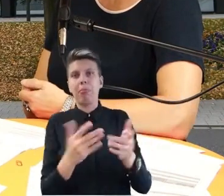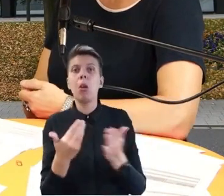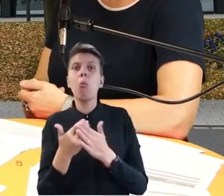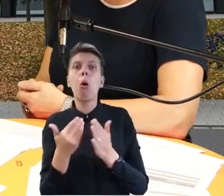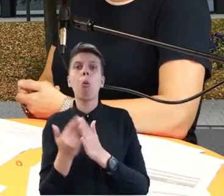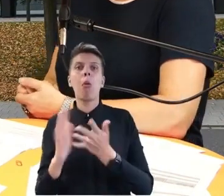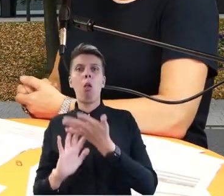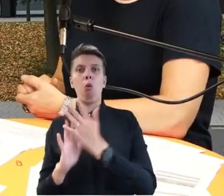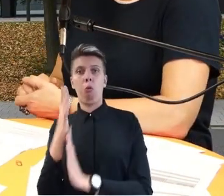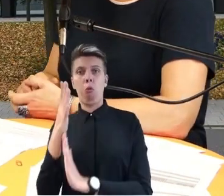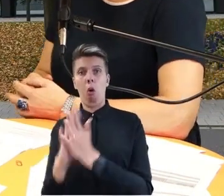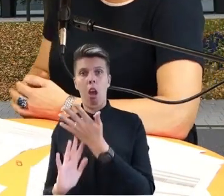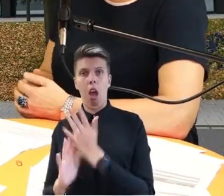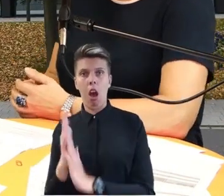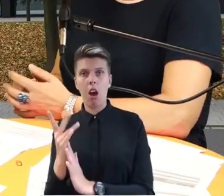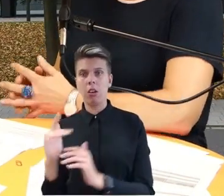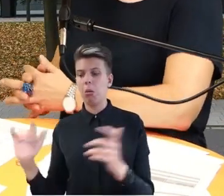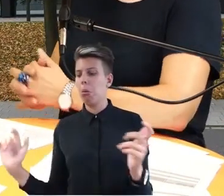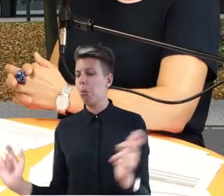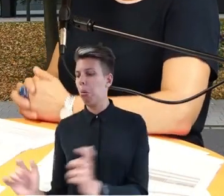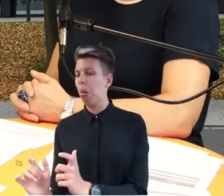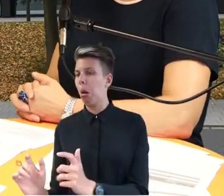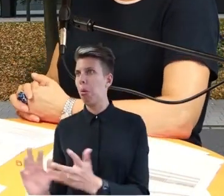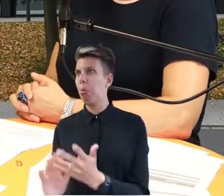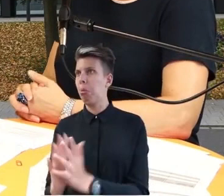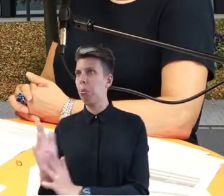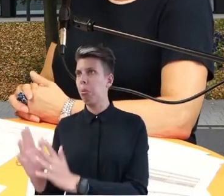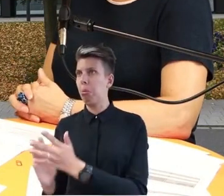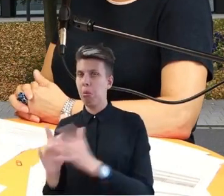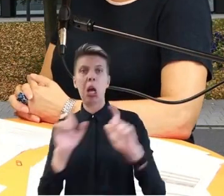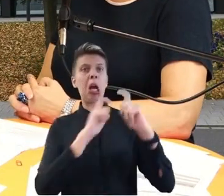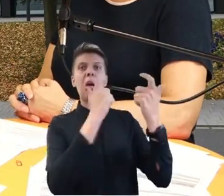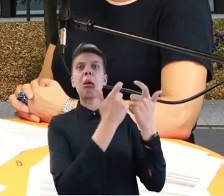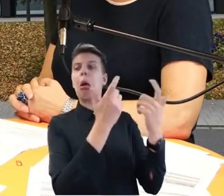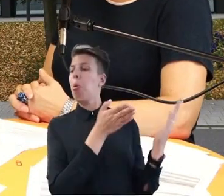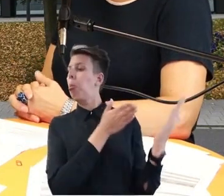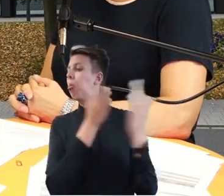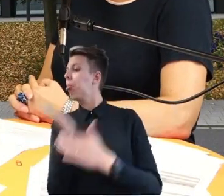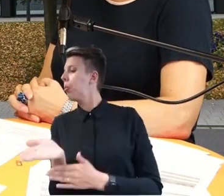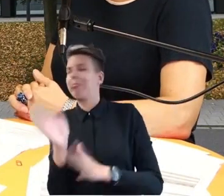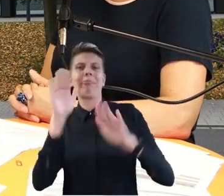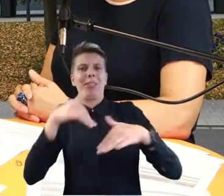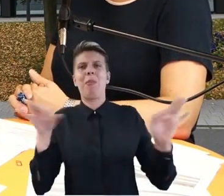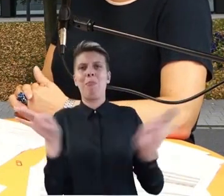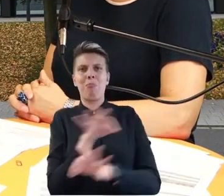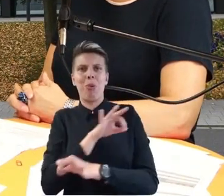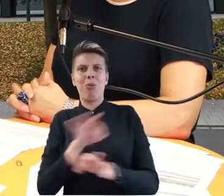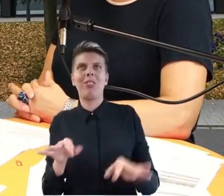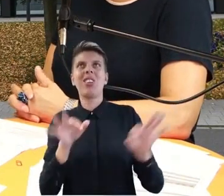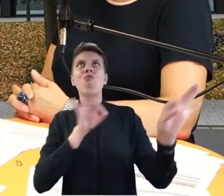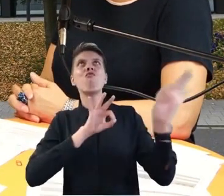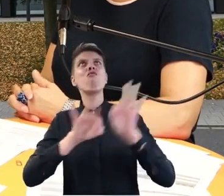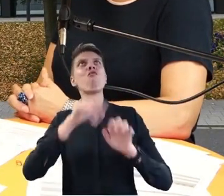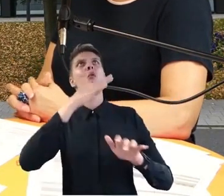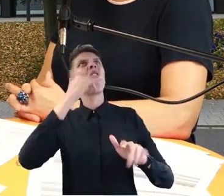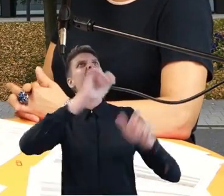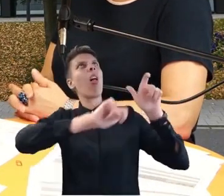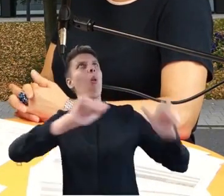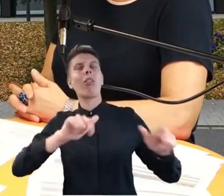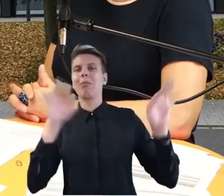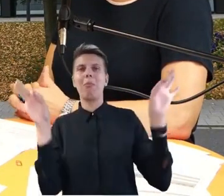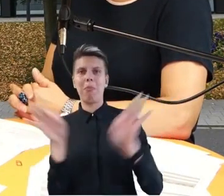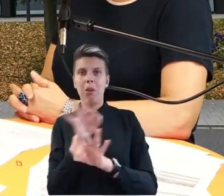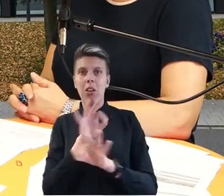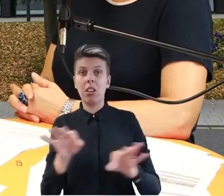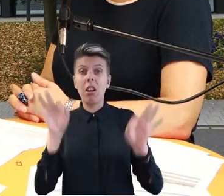kann an einer einsatzstelle ohne einen solchen starb gearbeitet werden da brauche ich keine großen führungsinstrumente für aber sobald